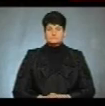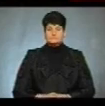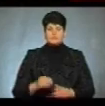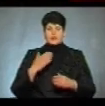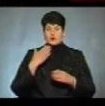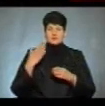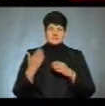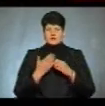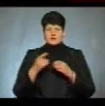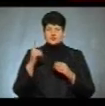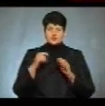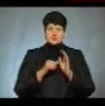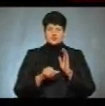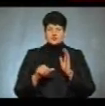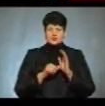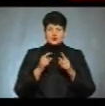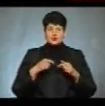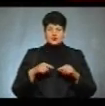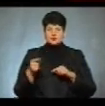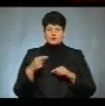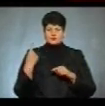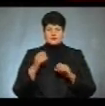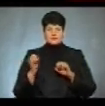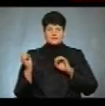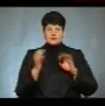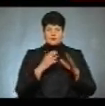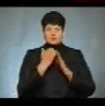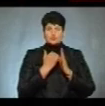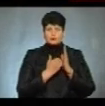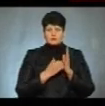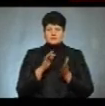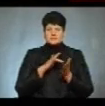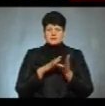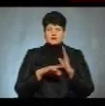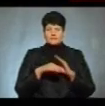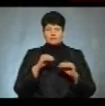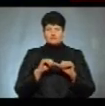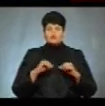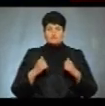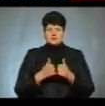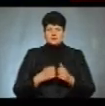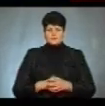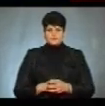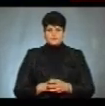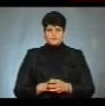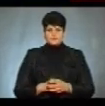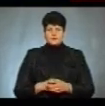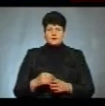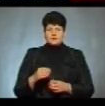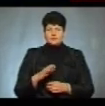Останній 166-й округ Тернопільської області передав протоколи бюлетенів до Центральної виборчої комісії. Люди були перший раз